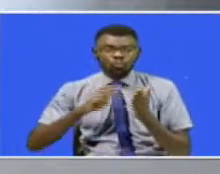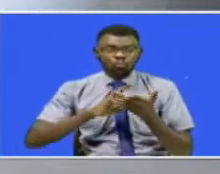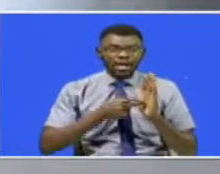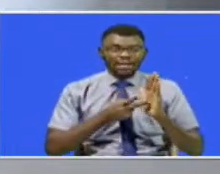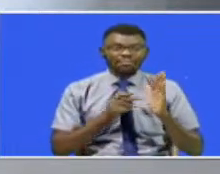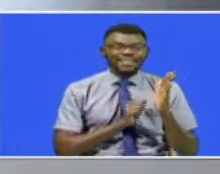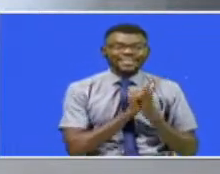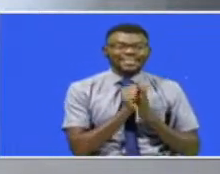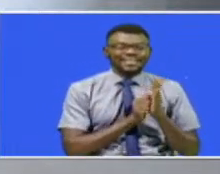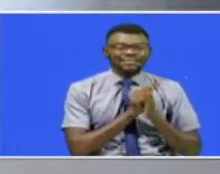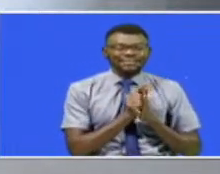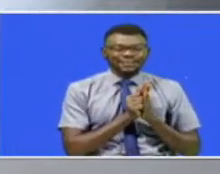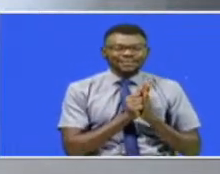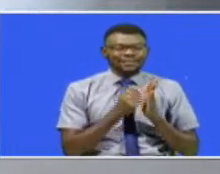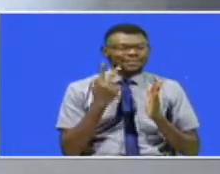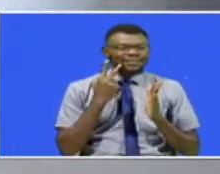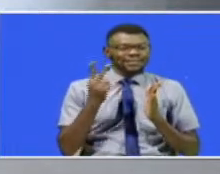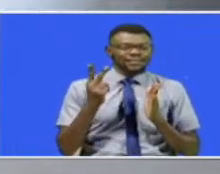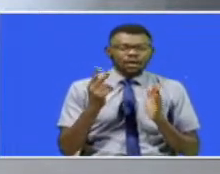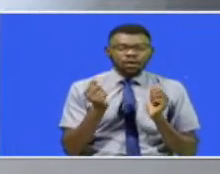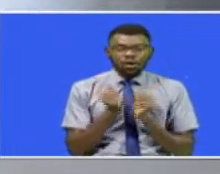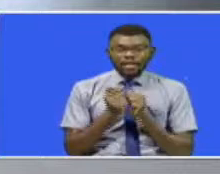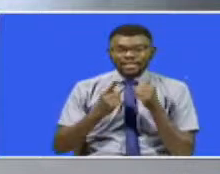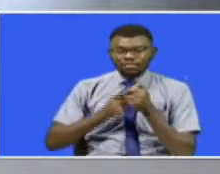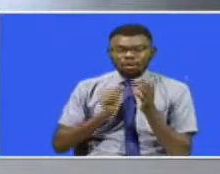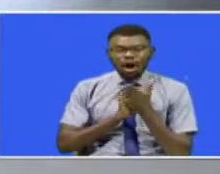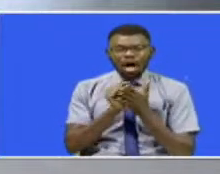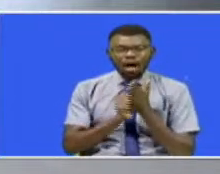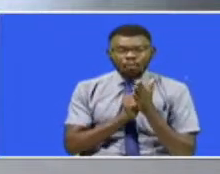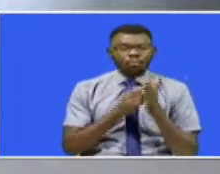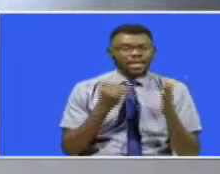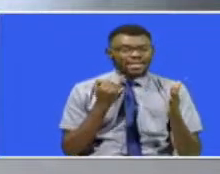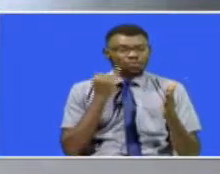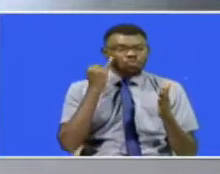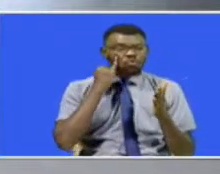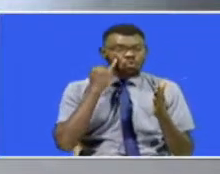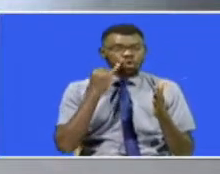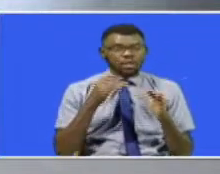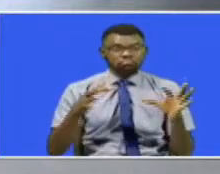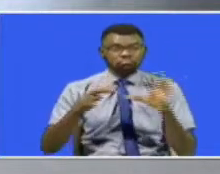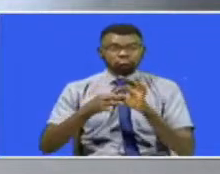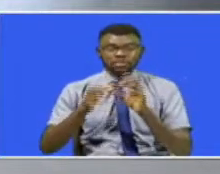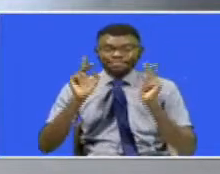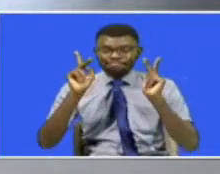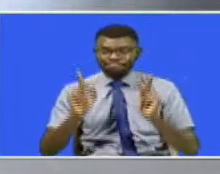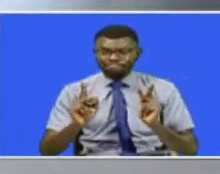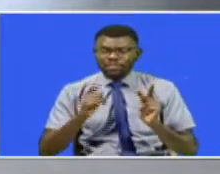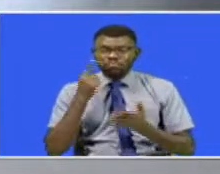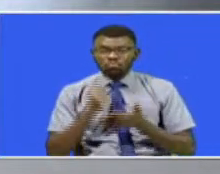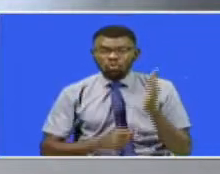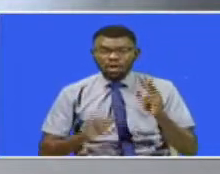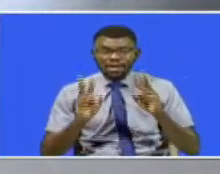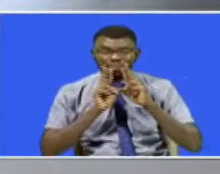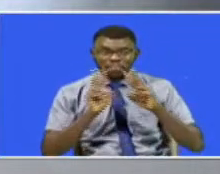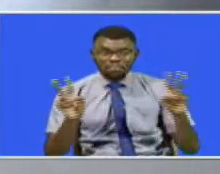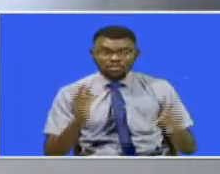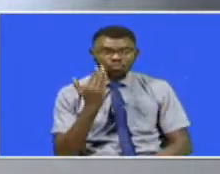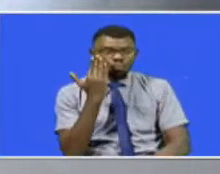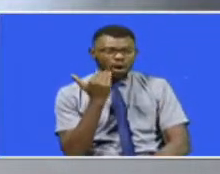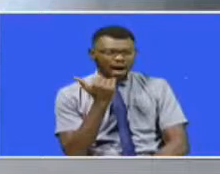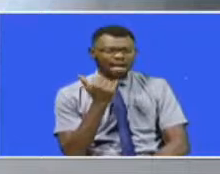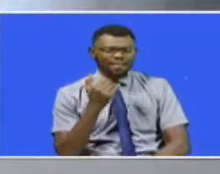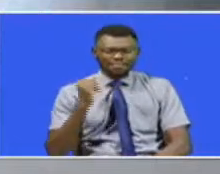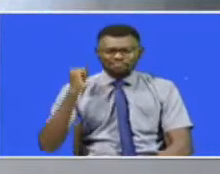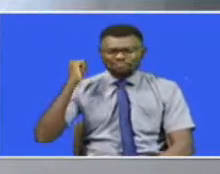ya kilomita 216 kutoka Nakuru hadi Kisumu, Rais Kenyatta amesema kwamba amani iliyopo nchini Kenya imetokana na mwafaka